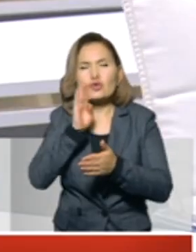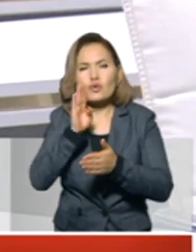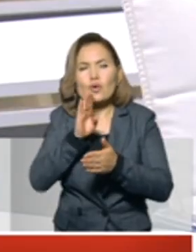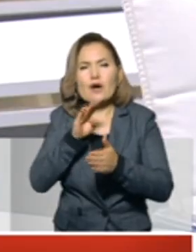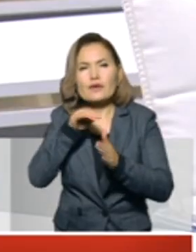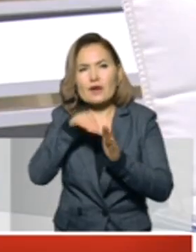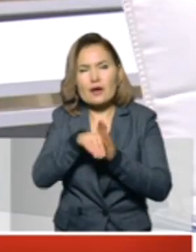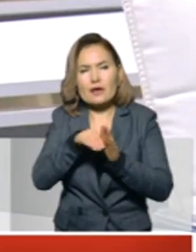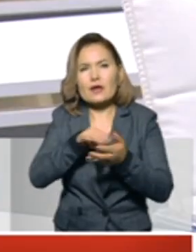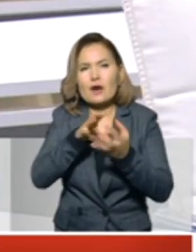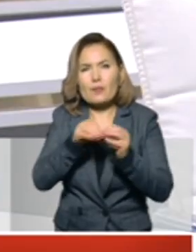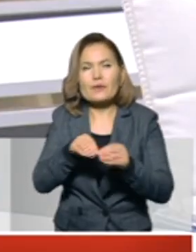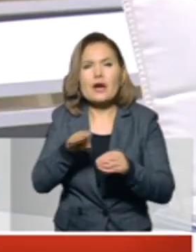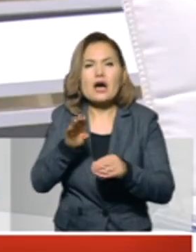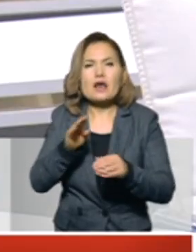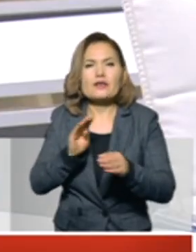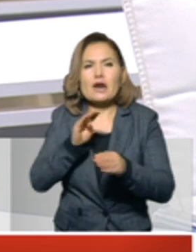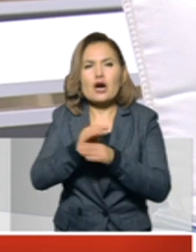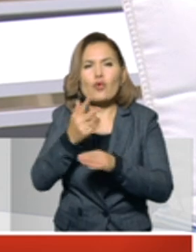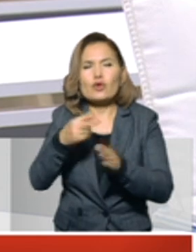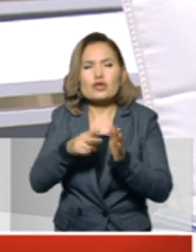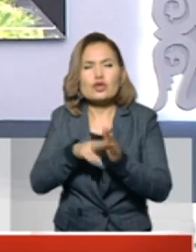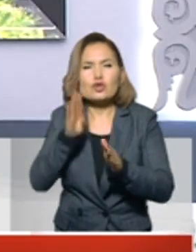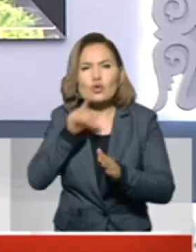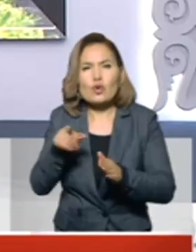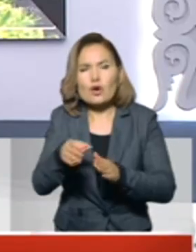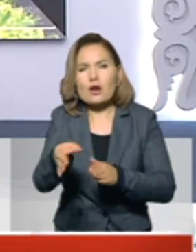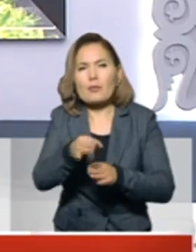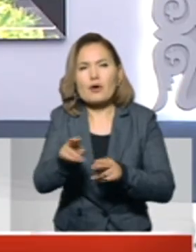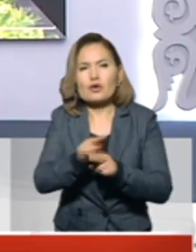қоймасын салу, тағы 37 су қоймасын қалпына